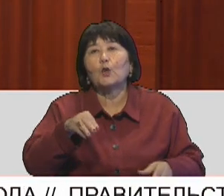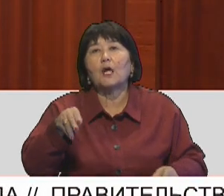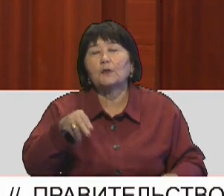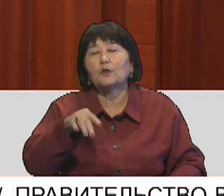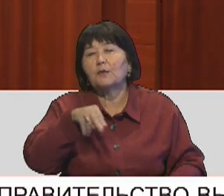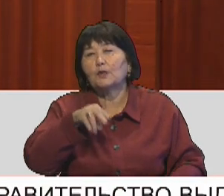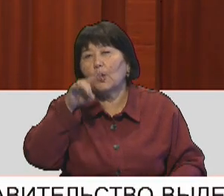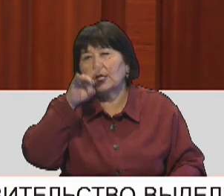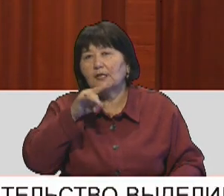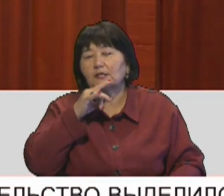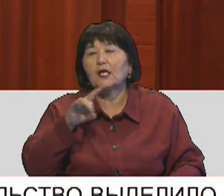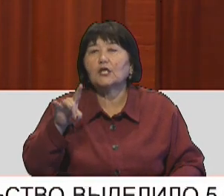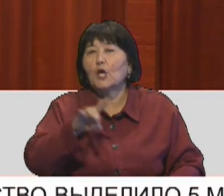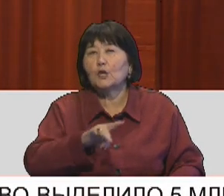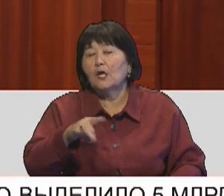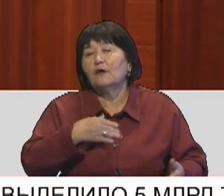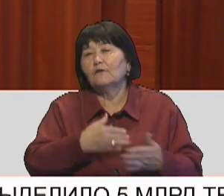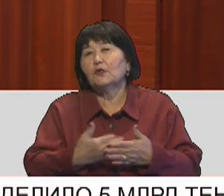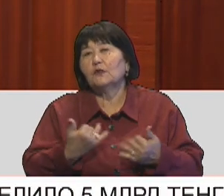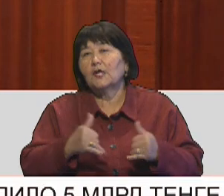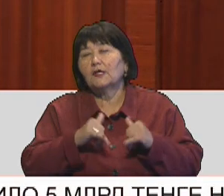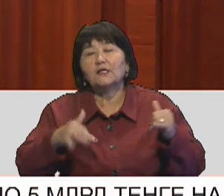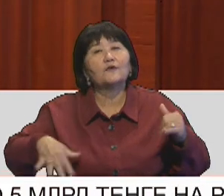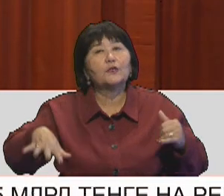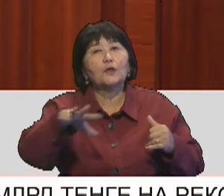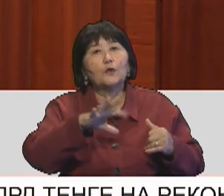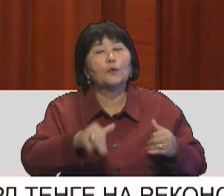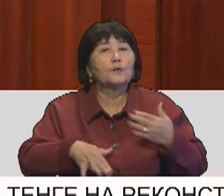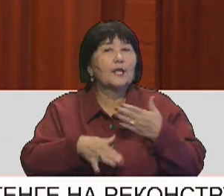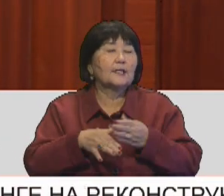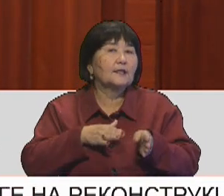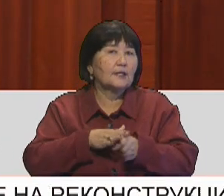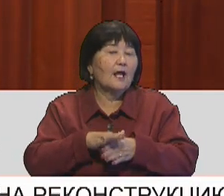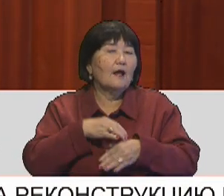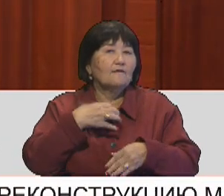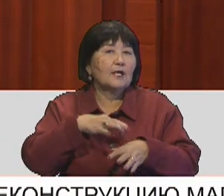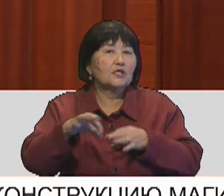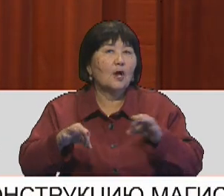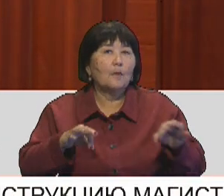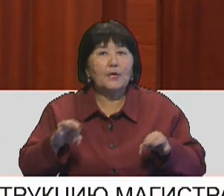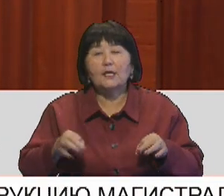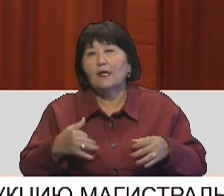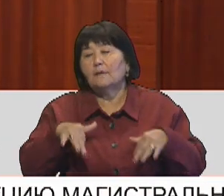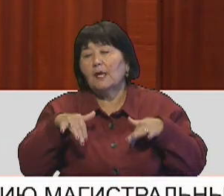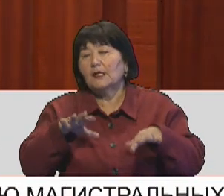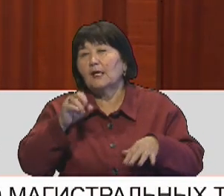Пет Казахстан внс большой вклад в развитие региона содействовал проектов